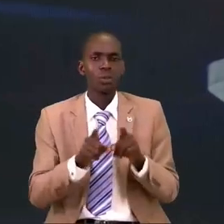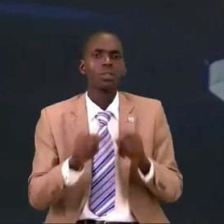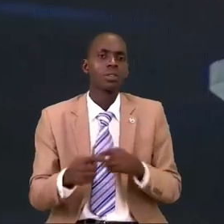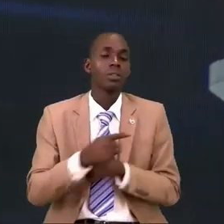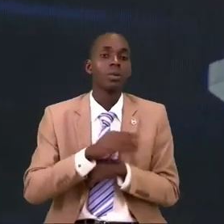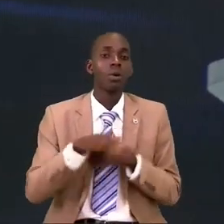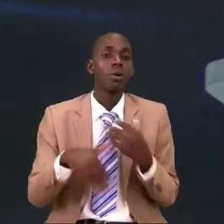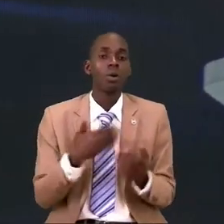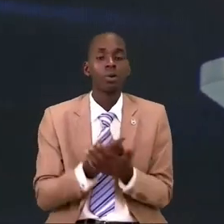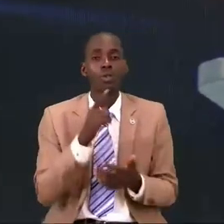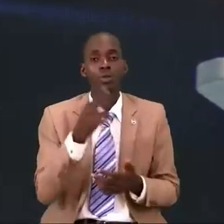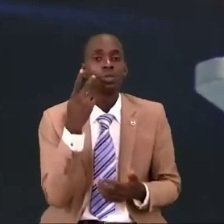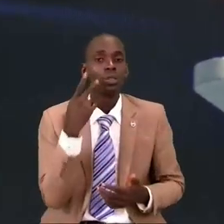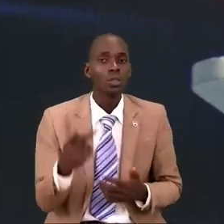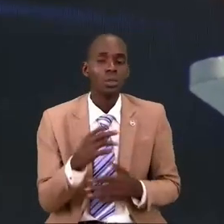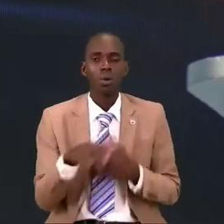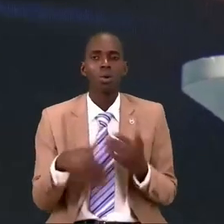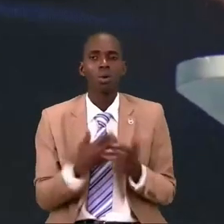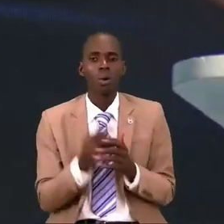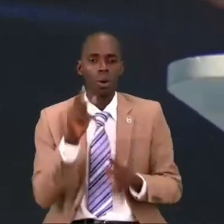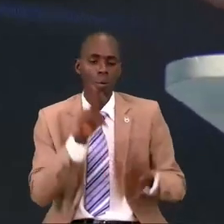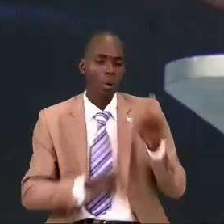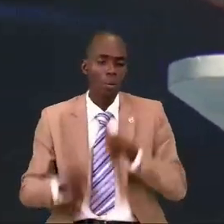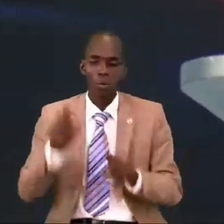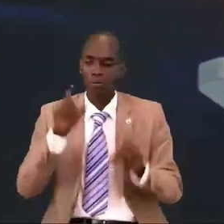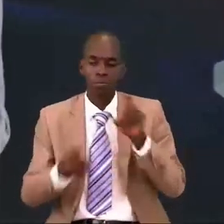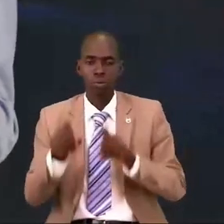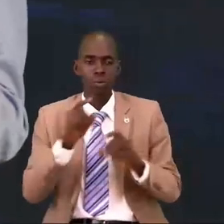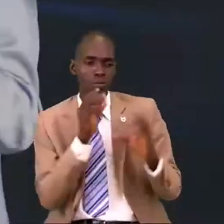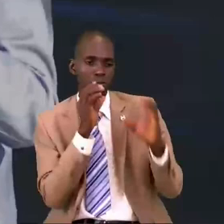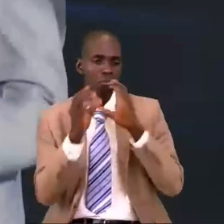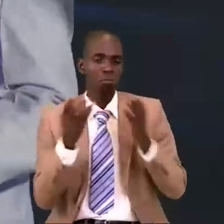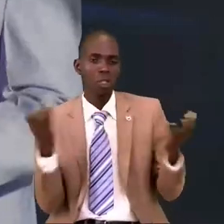qui sont anémiques. Ce sont des gens qui sont faibles. Ce sont des gens